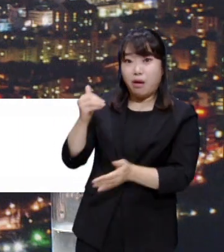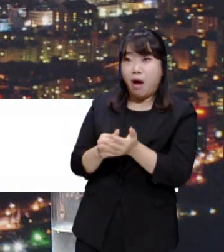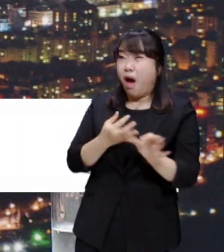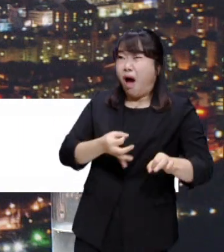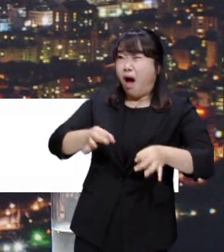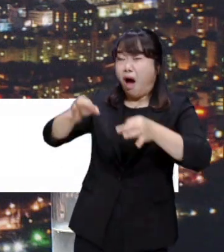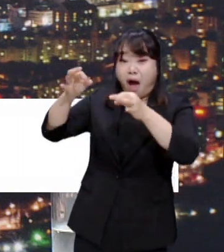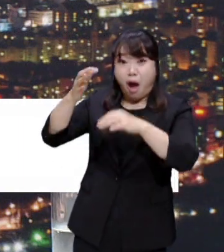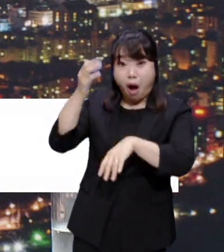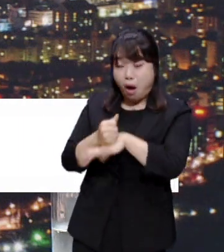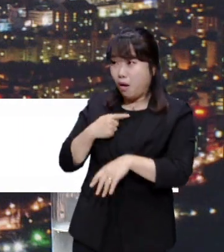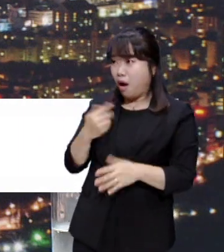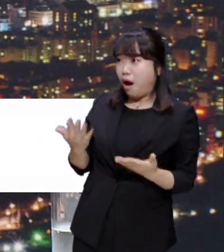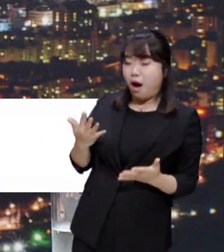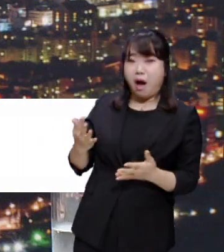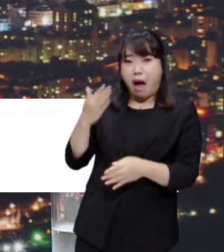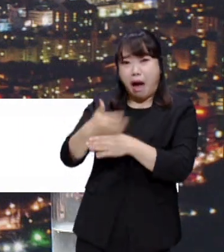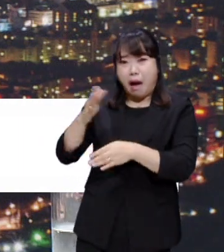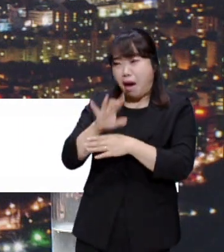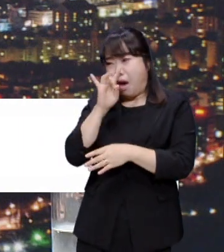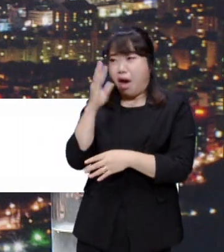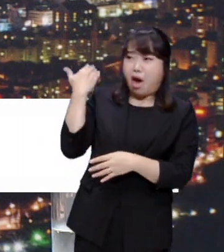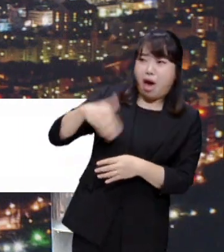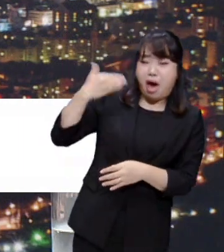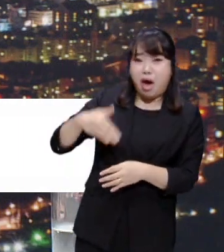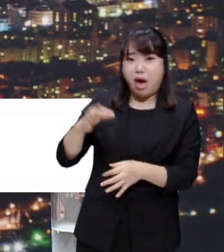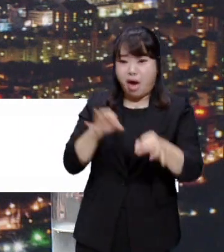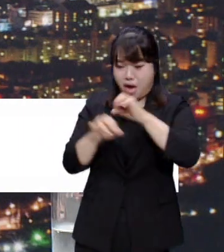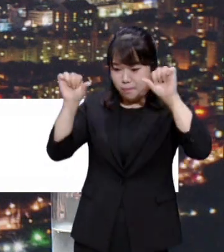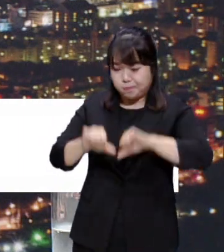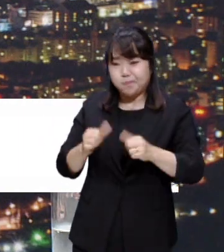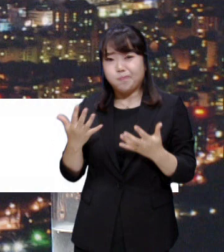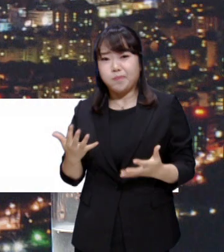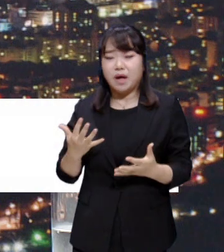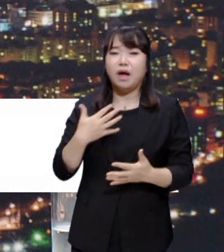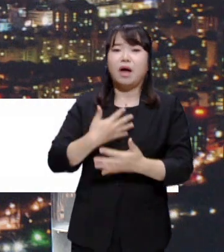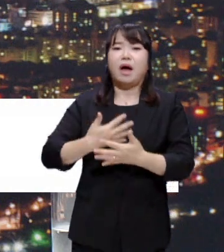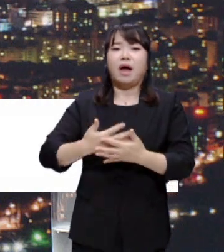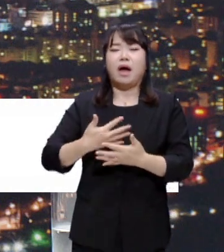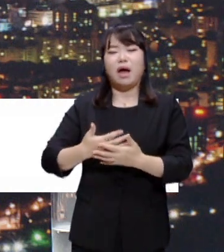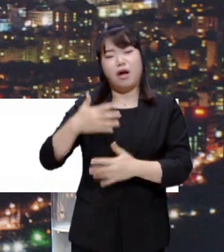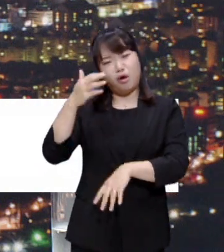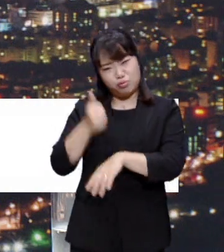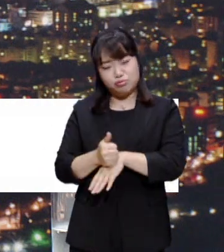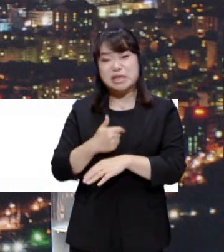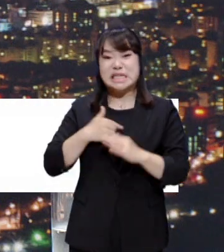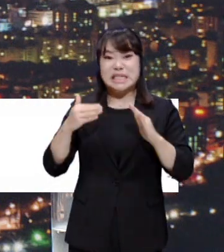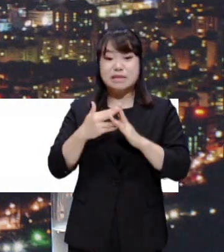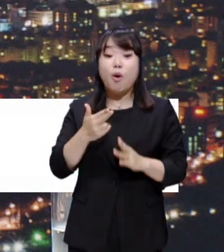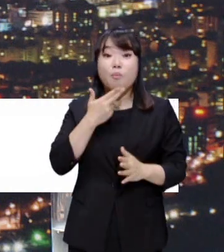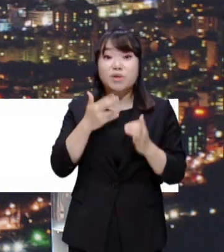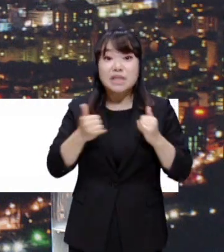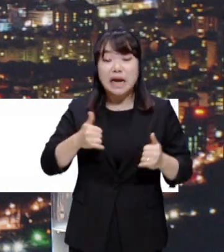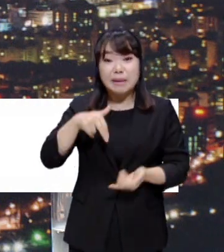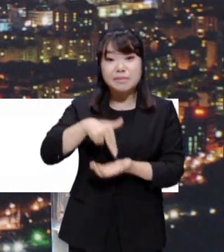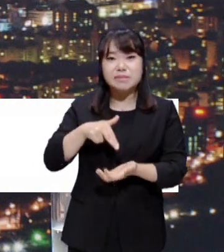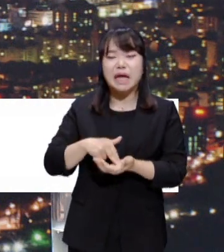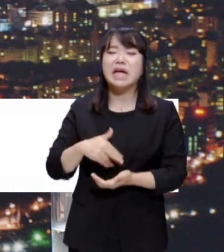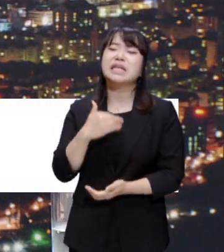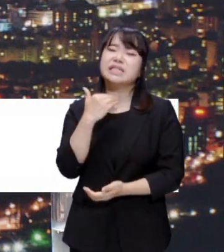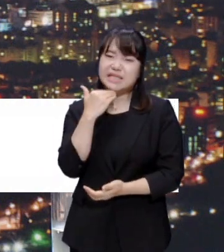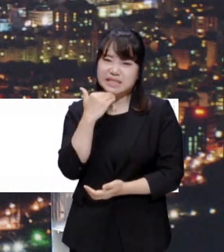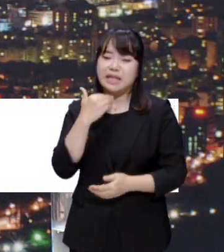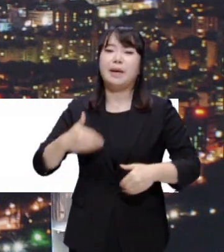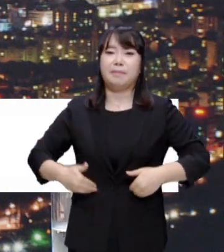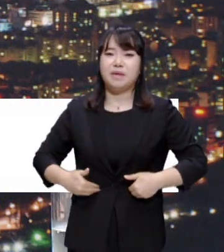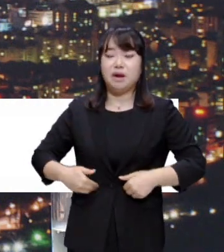지금은 사가지고 벼락거지가 되는 상황이 된 거예요. 그래서 제가 볼 때는 하반기 여쭤보셨는데 무주택자 입장에서는 무조건 기다린 겁니다. 제가 볼 때. 예.